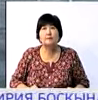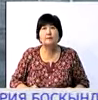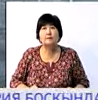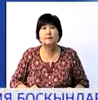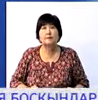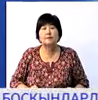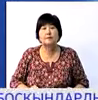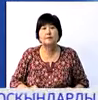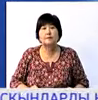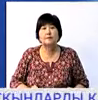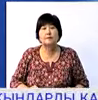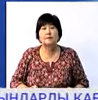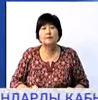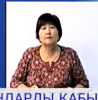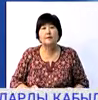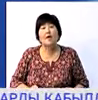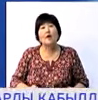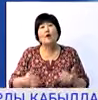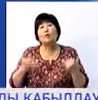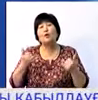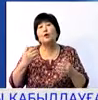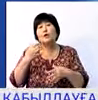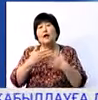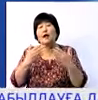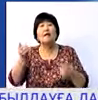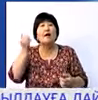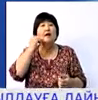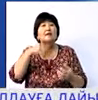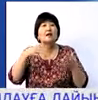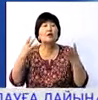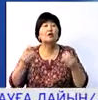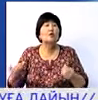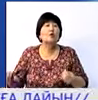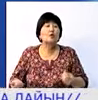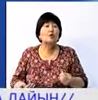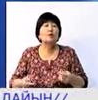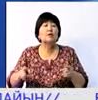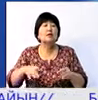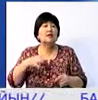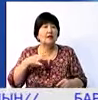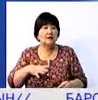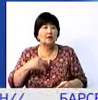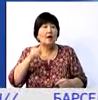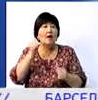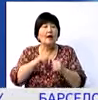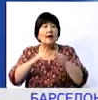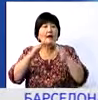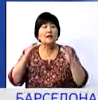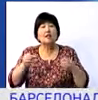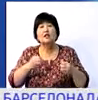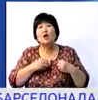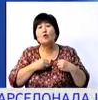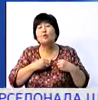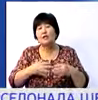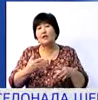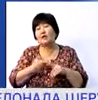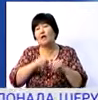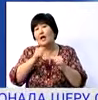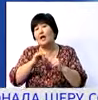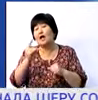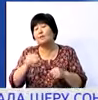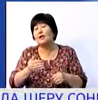телеарнасы. Бүгін халықаралық қарттар күні. Өмірдің ащы тұщысын көрген әр шаңыраққа береке кіргізіп, әр